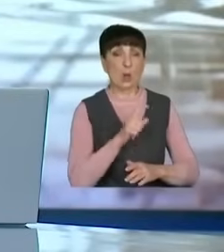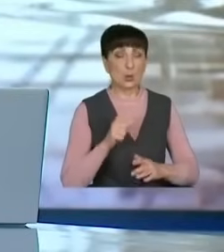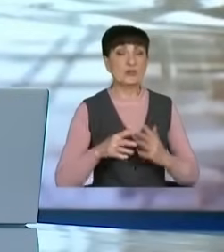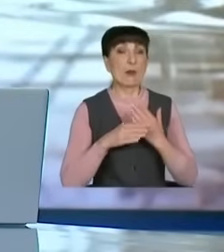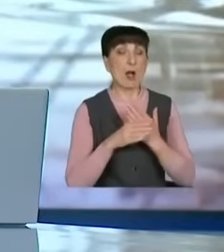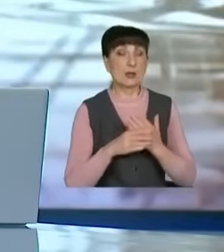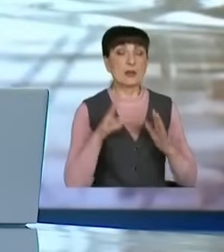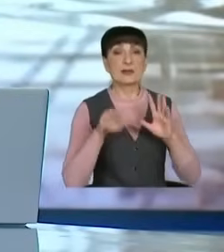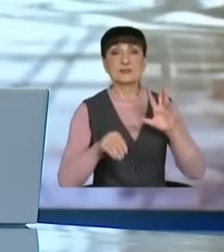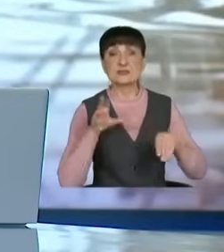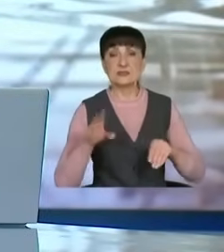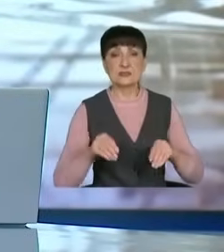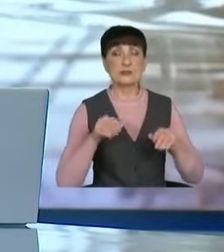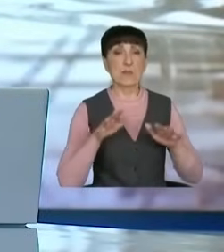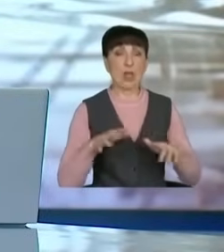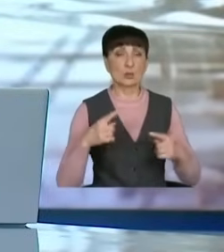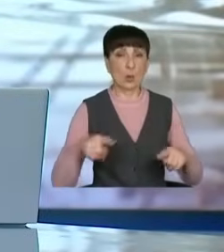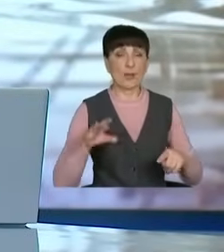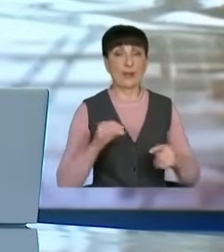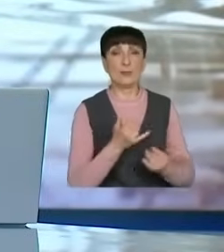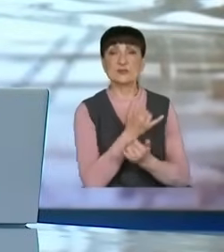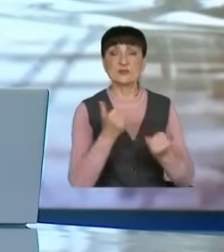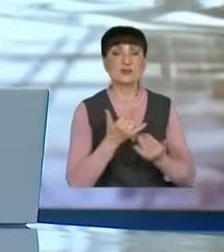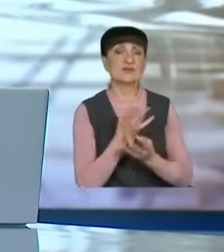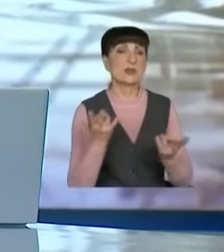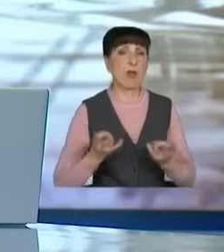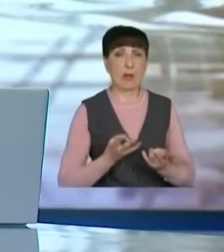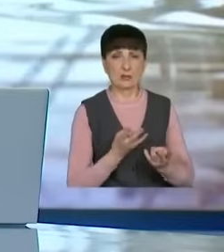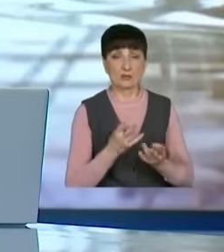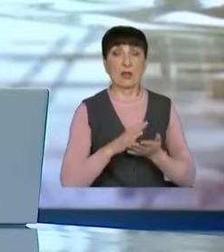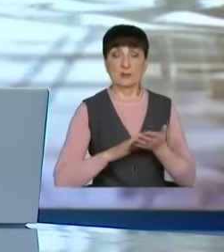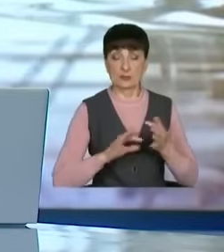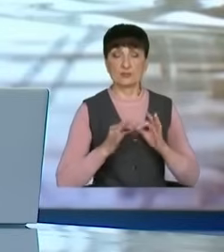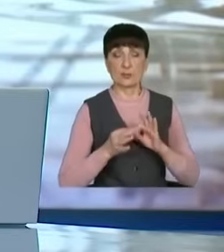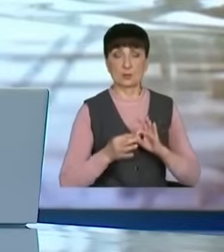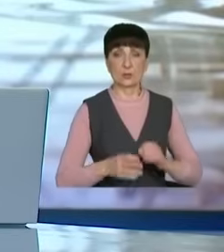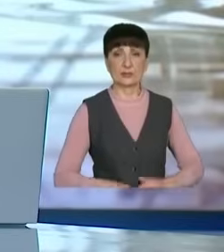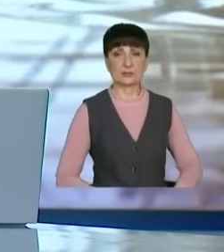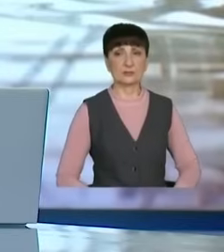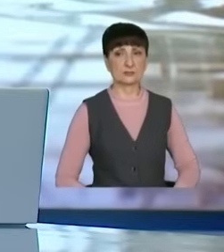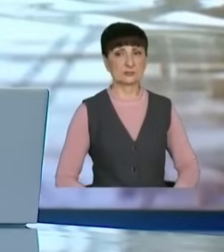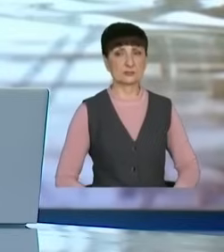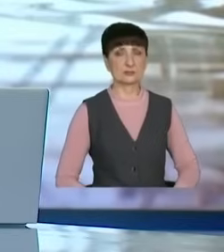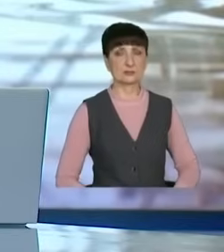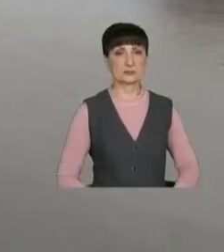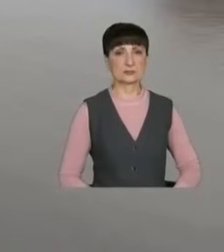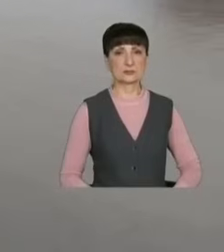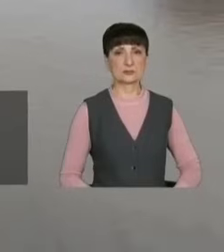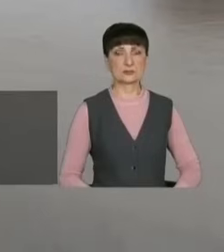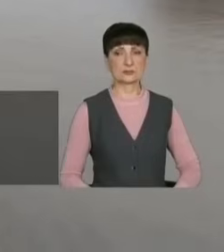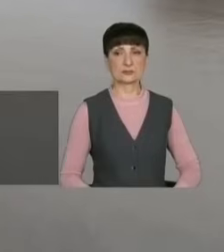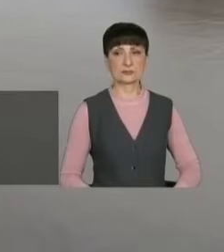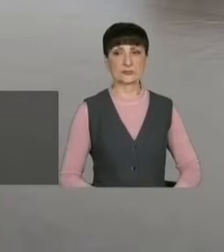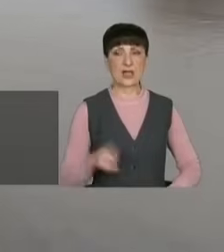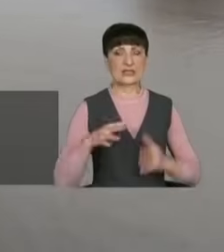помогли разместиться в эвакопунктах и обеспечили всем необходимым. Нургуля Алина побывала на месте подтоплений.